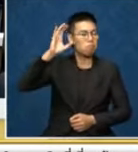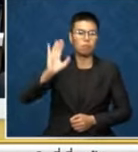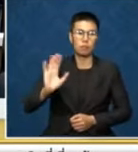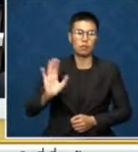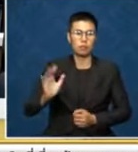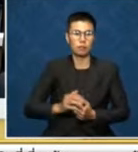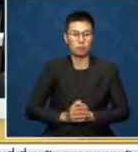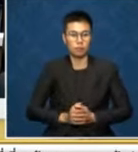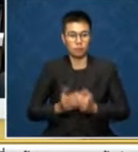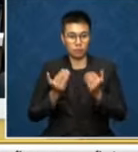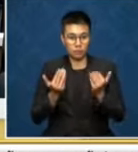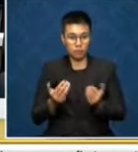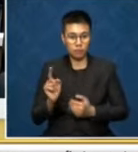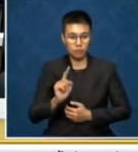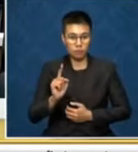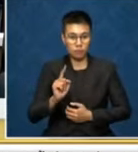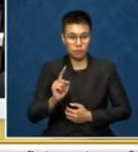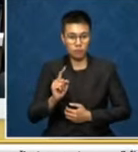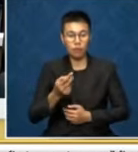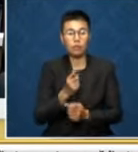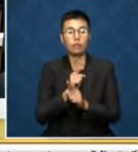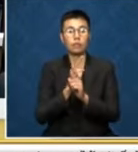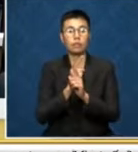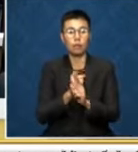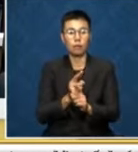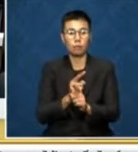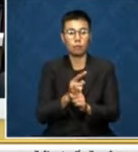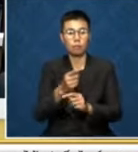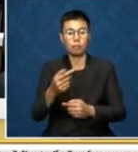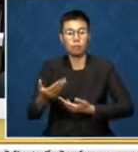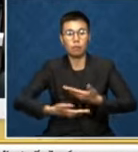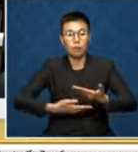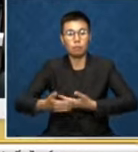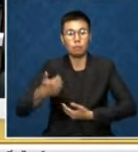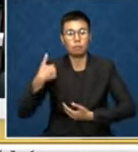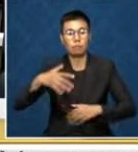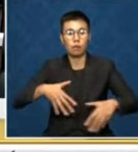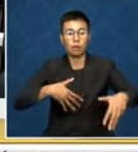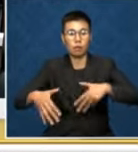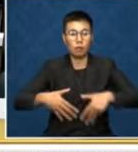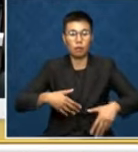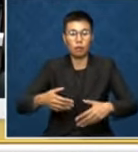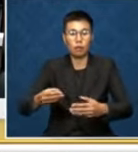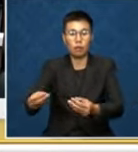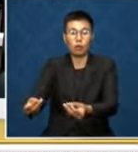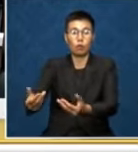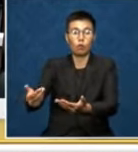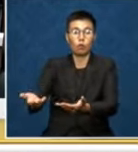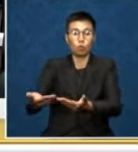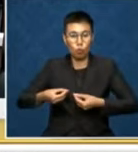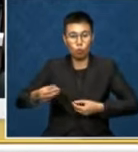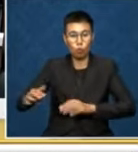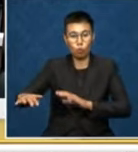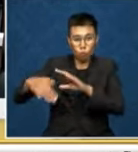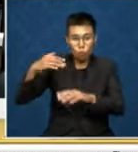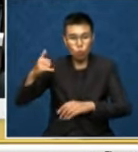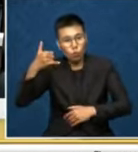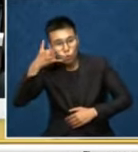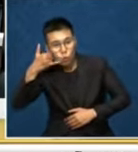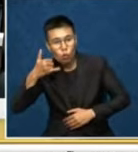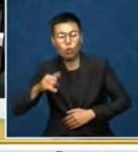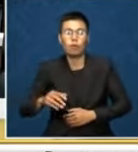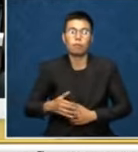ครับขอติดตามเรื่องที่ได้หารือไปนะครับประชาชนผู้ร้องเรียนยังคงส่งมาให้ผมทั้งวันทั้งคืนนะครับทุกวันโทรมาหาผมบ่น